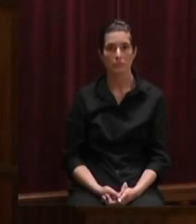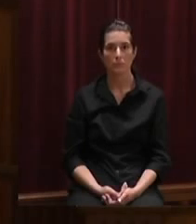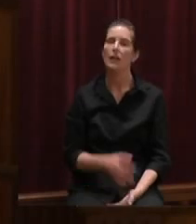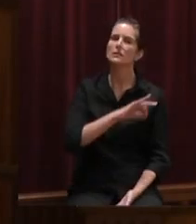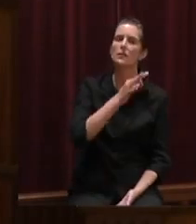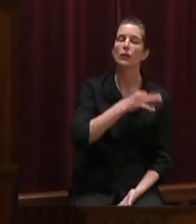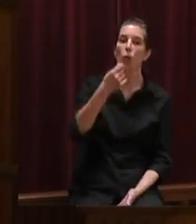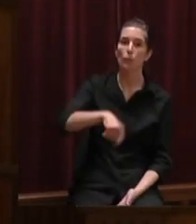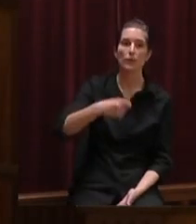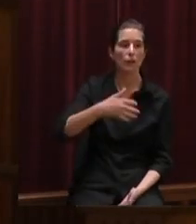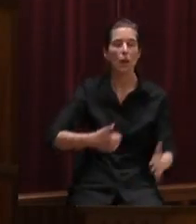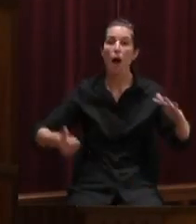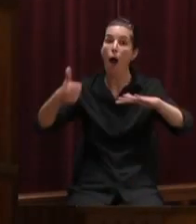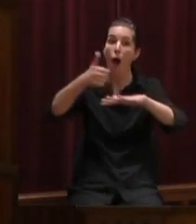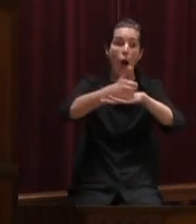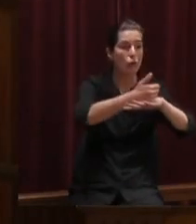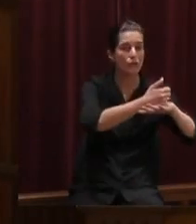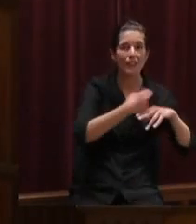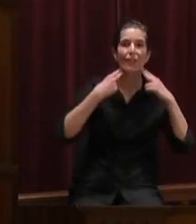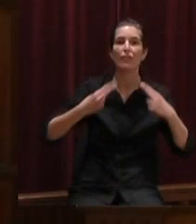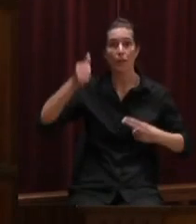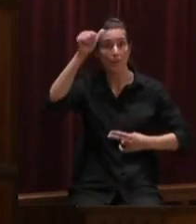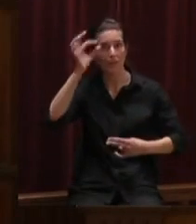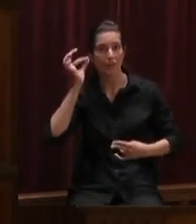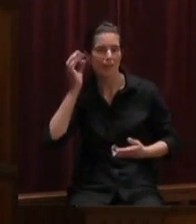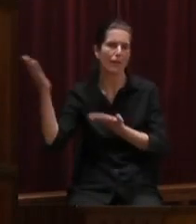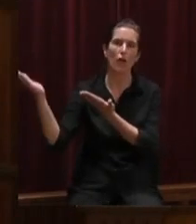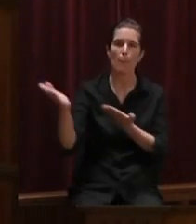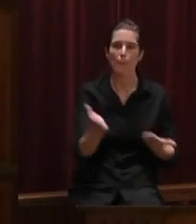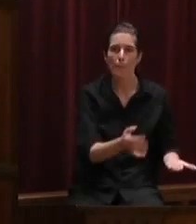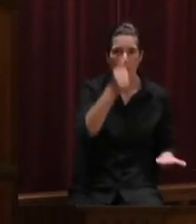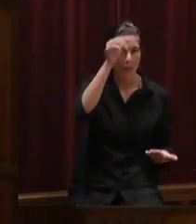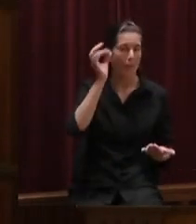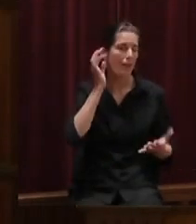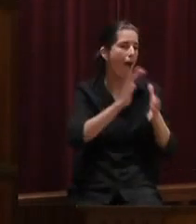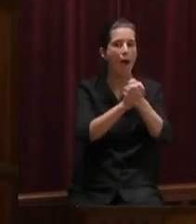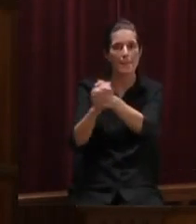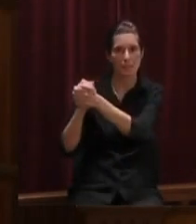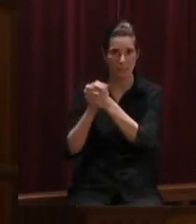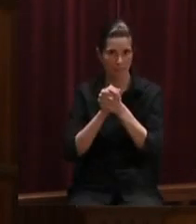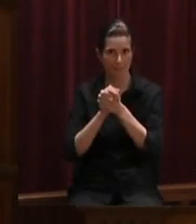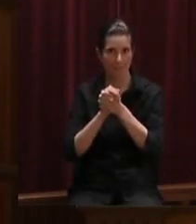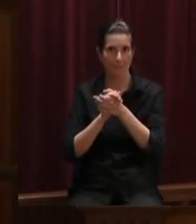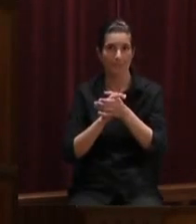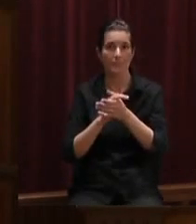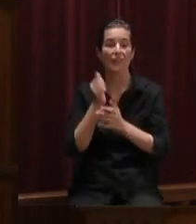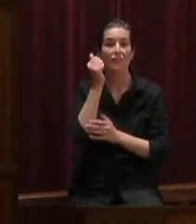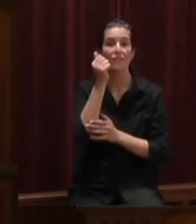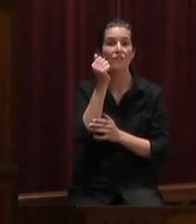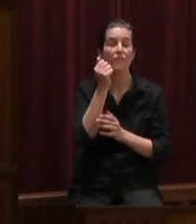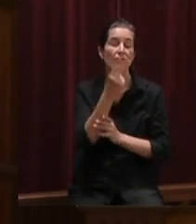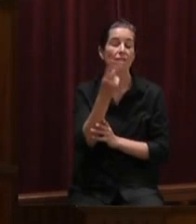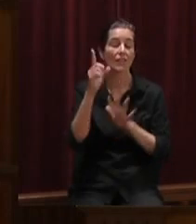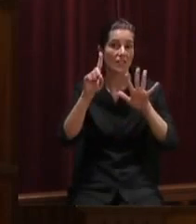Senyor president, autoritats, diputades i diputats, convidats i convidades, amics i amigues. El passat 26 de